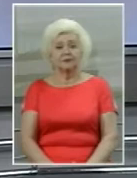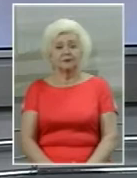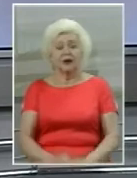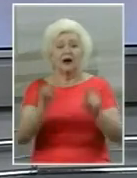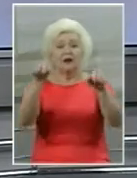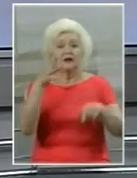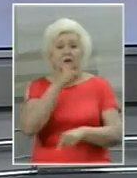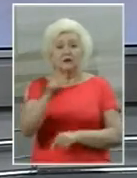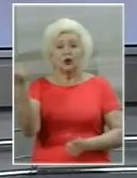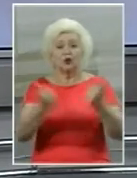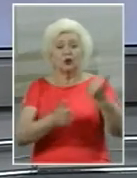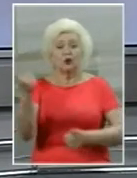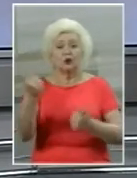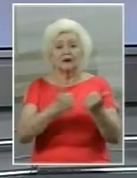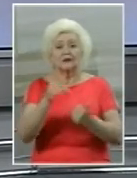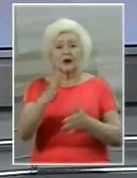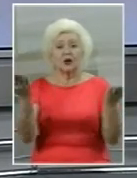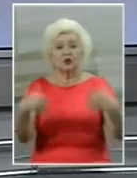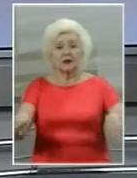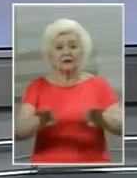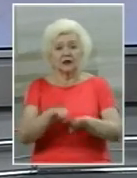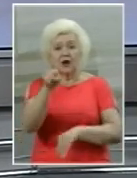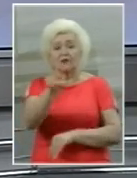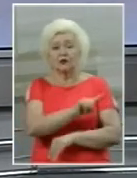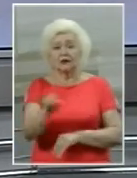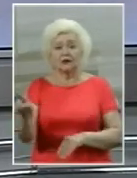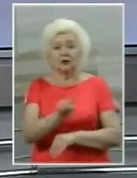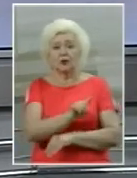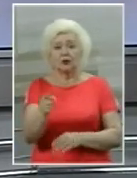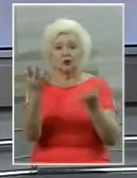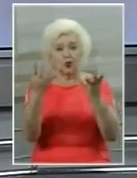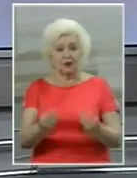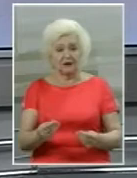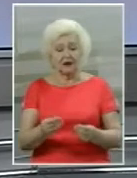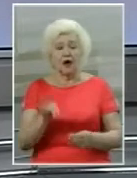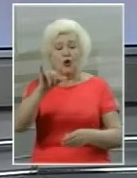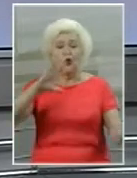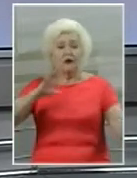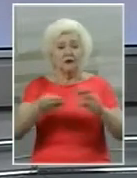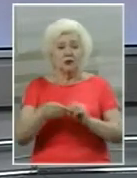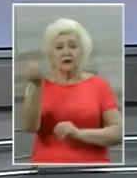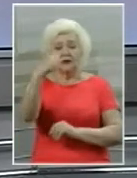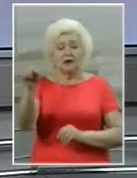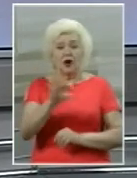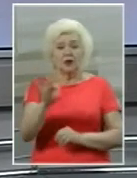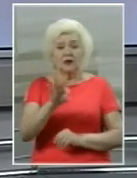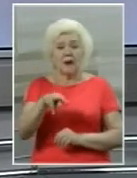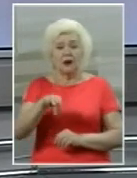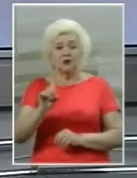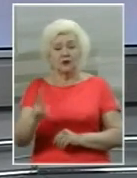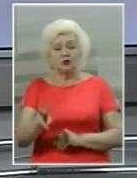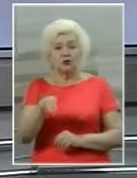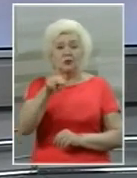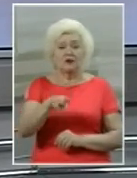На цю годину конкурсні змагання вже закінчилися, вони тривали протягом дня. У результаті перемогли Олександр Матвійчук,